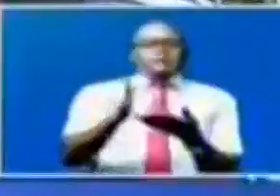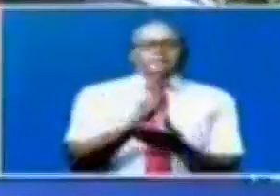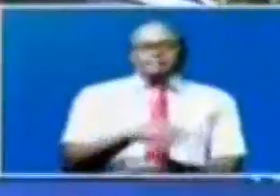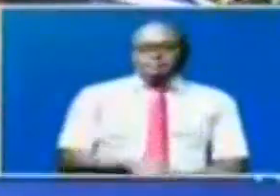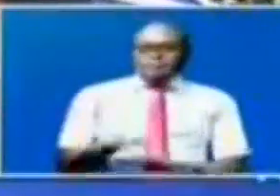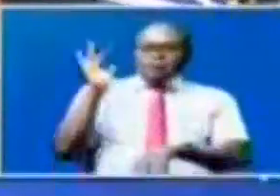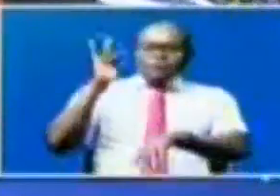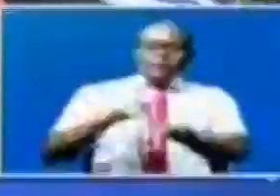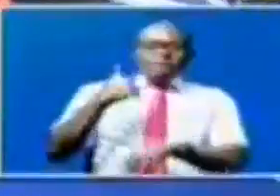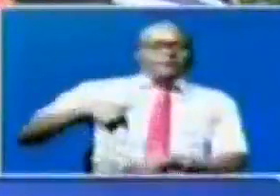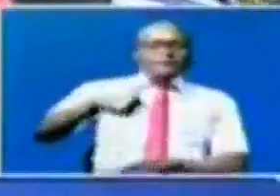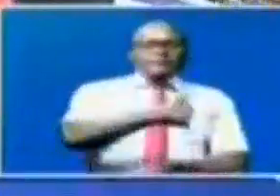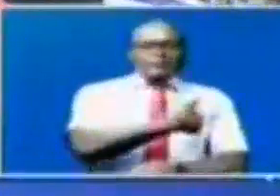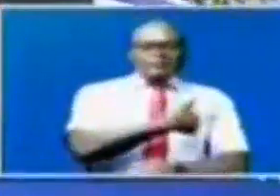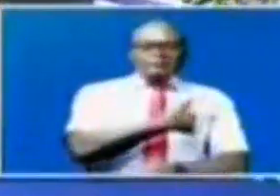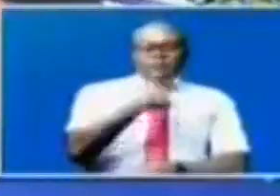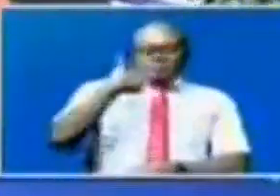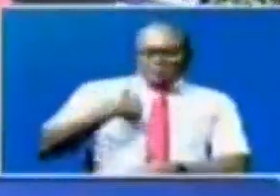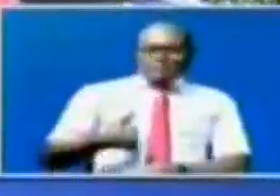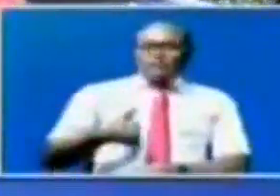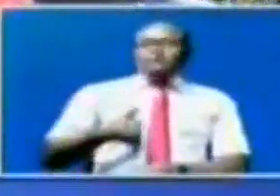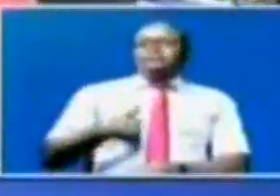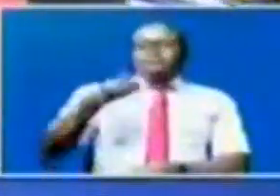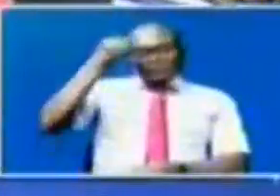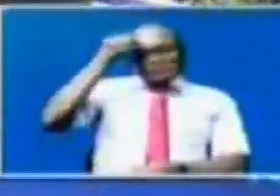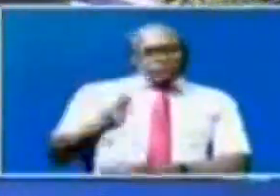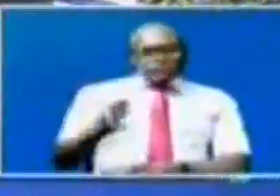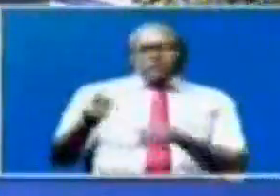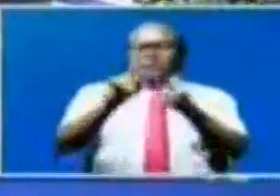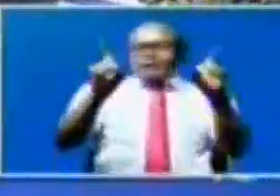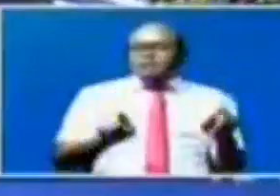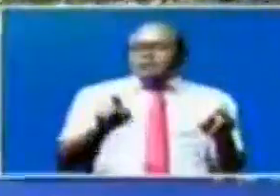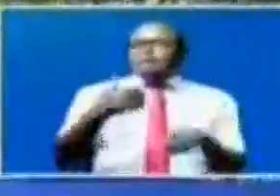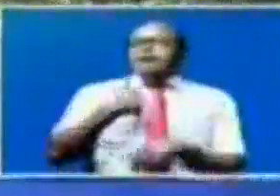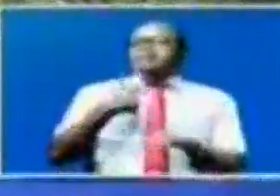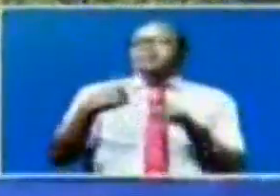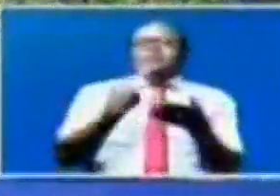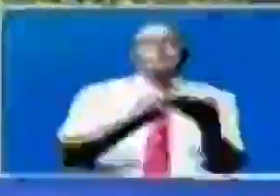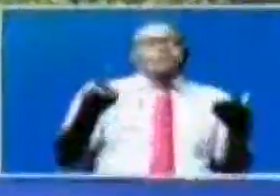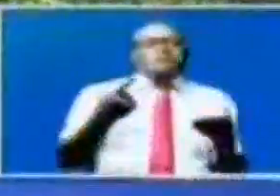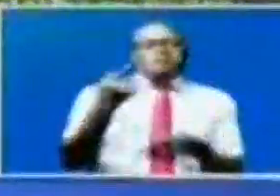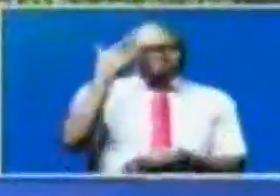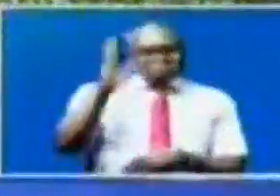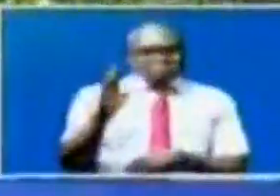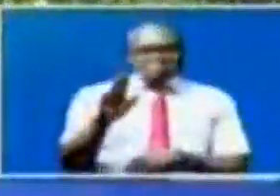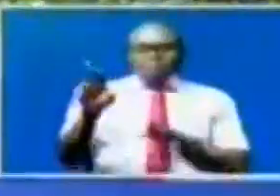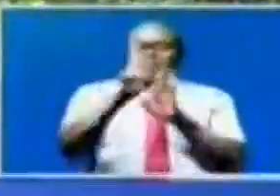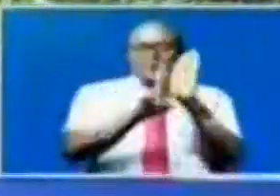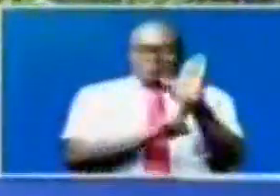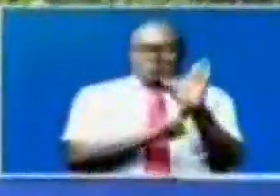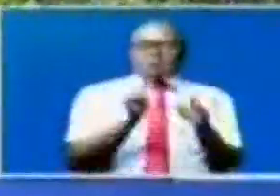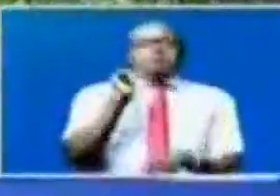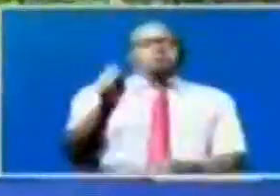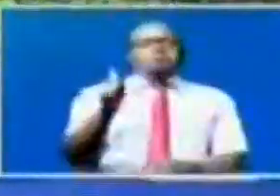to affect sana mimi kama mtu niko na mtu anafanya exam sijui ataendaje hiyo wiki. Rules kivyangu zinafaa